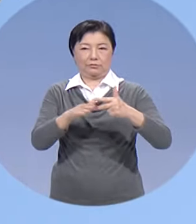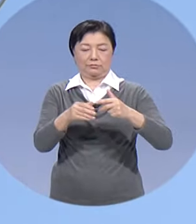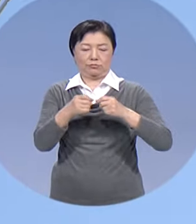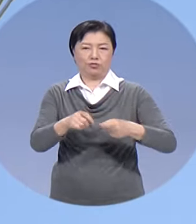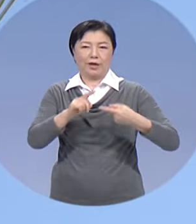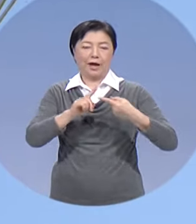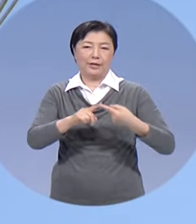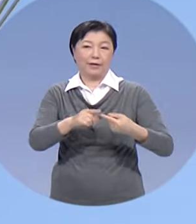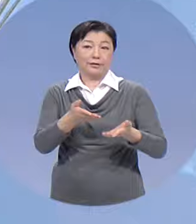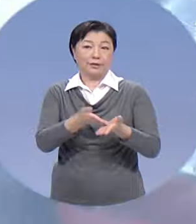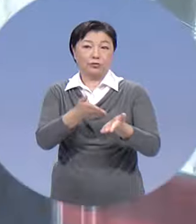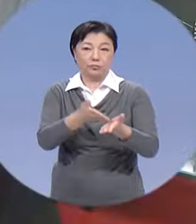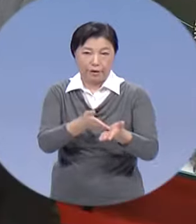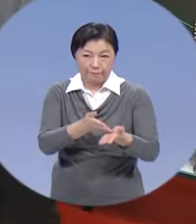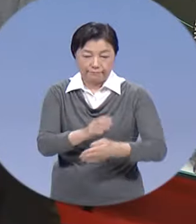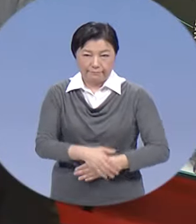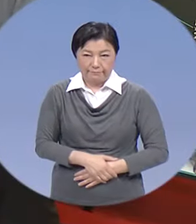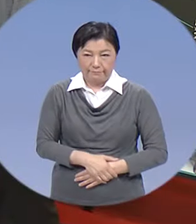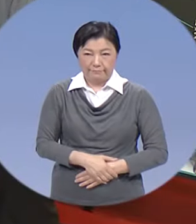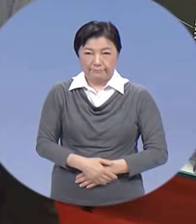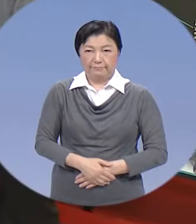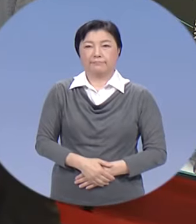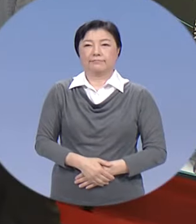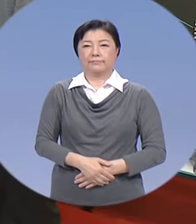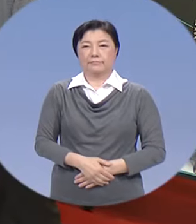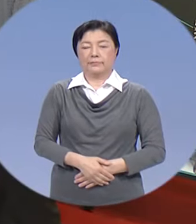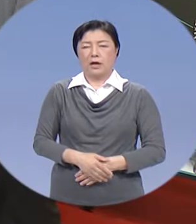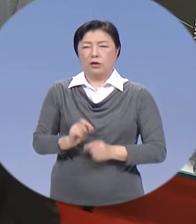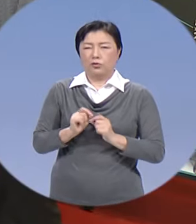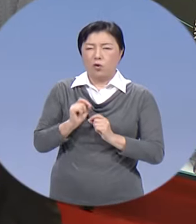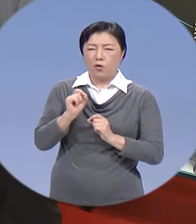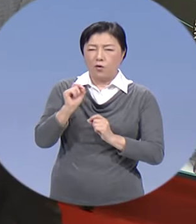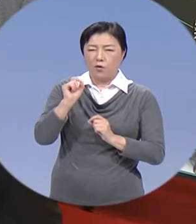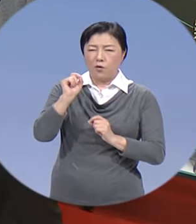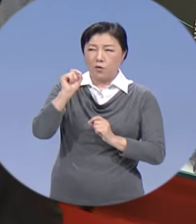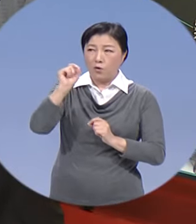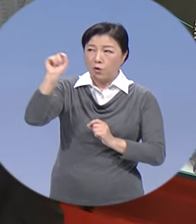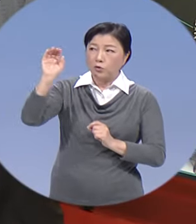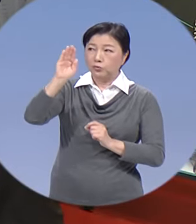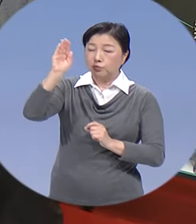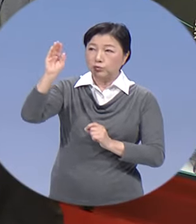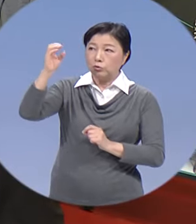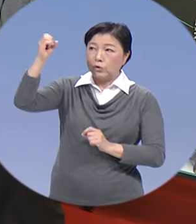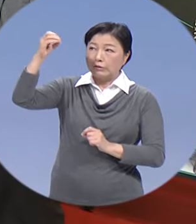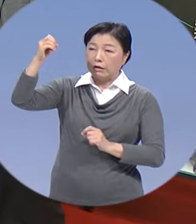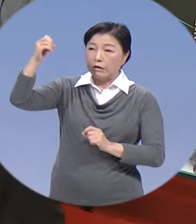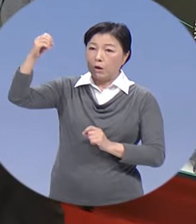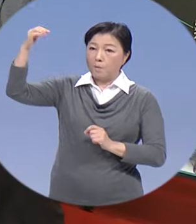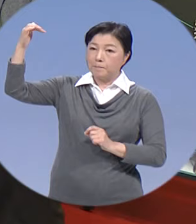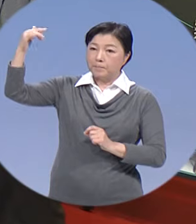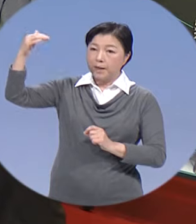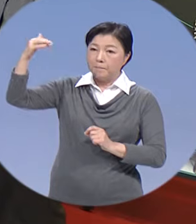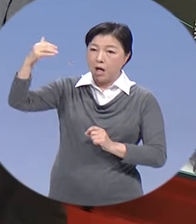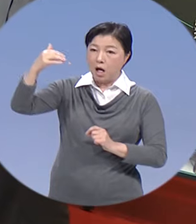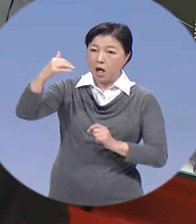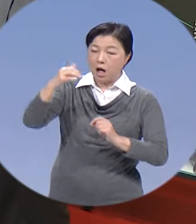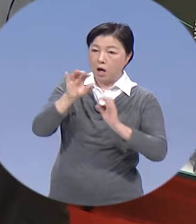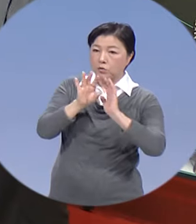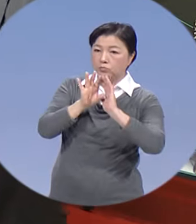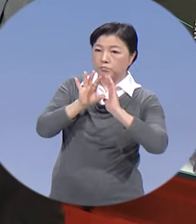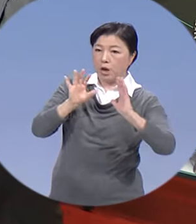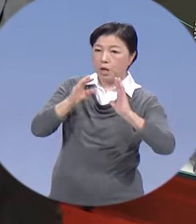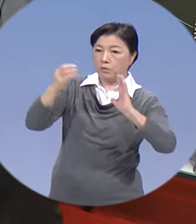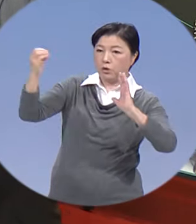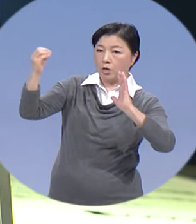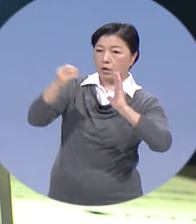に言いますと、遠い宇宙にいる人工衛星からの電波をパラボラアンテナで受信いたします